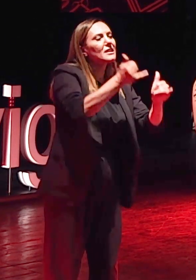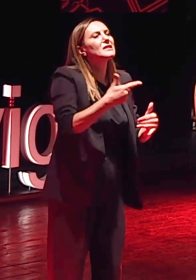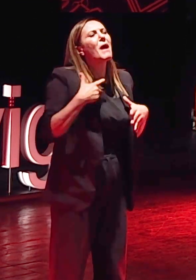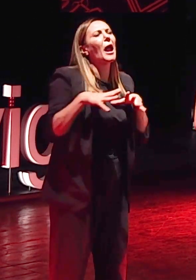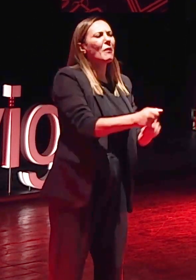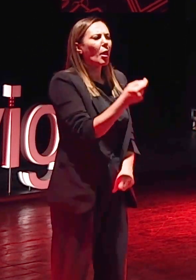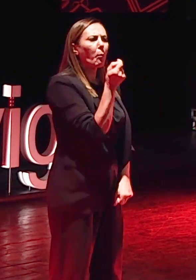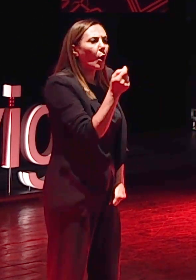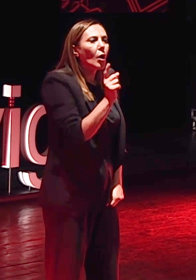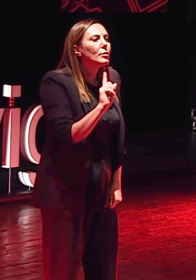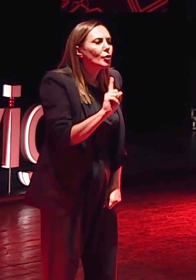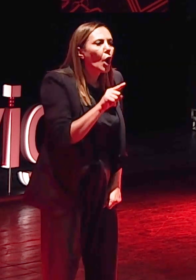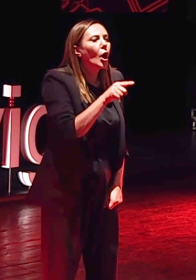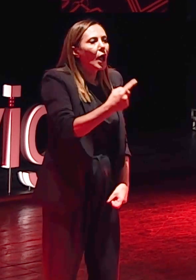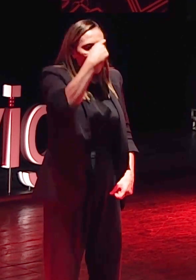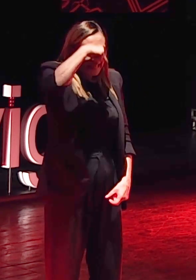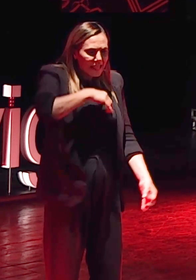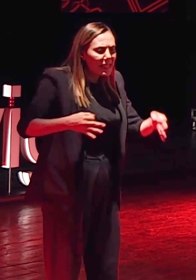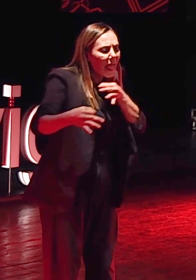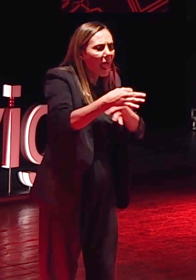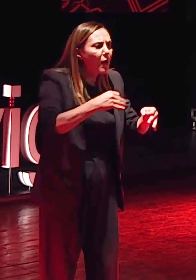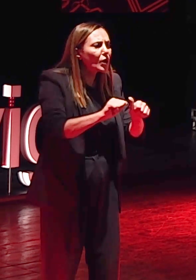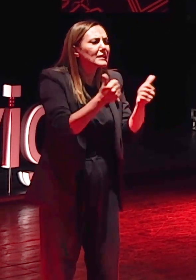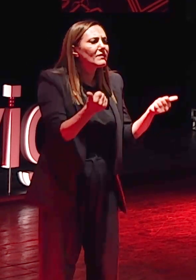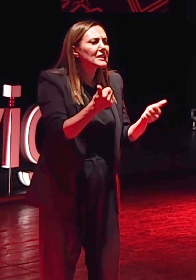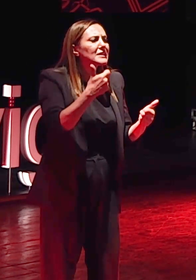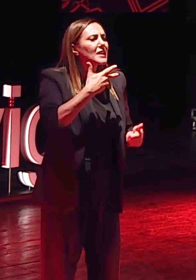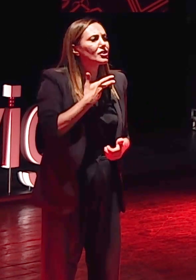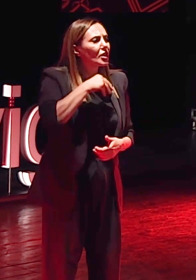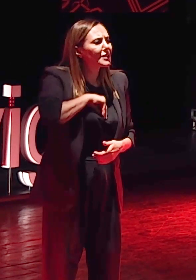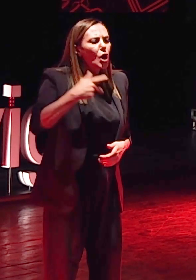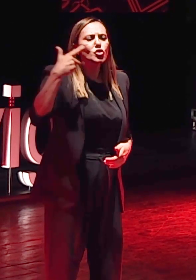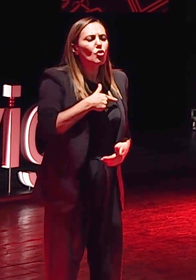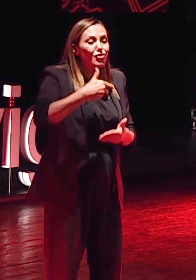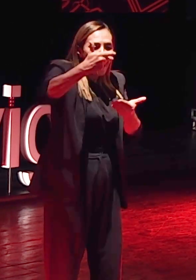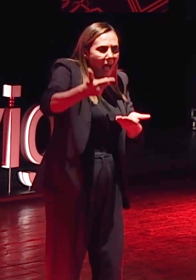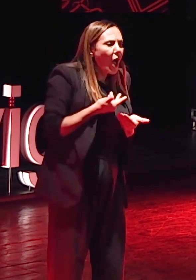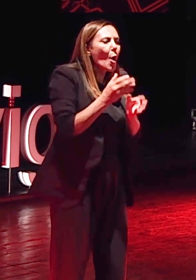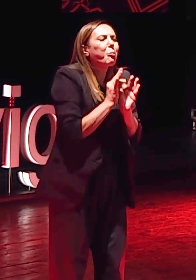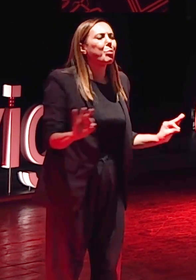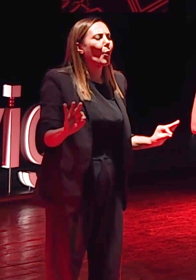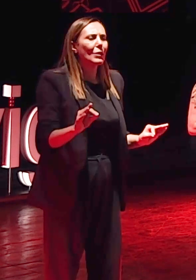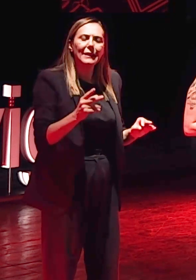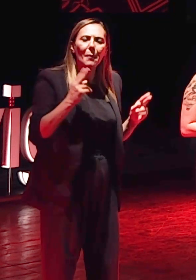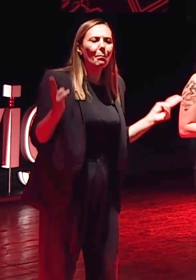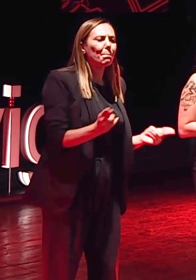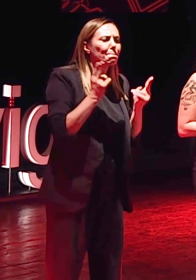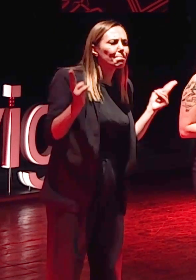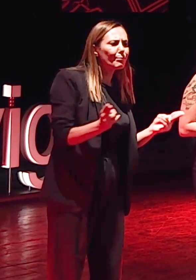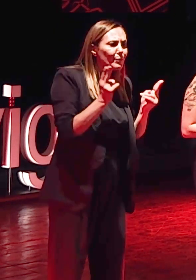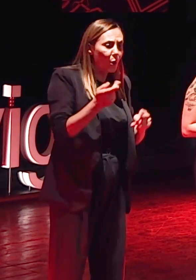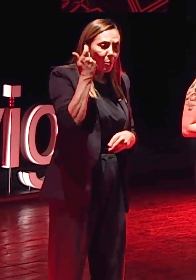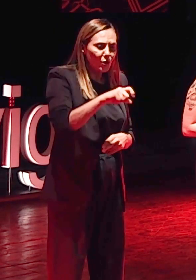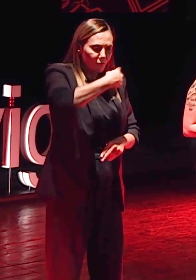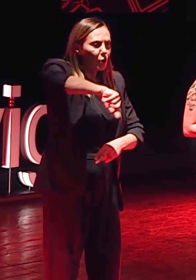bensì hanno una neurodiversità la società non è pronta ad accoglierci perché finché noi non veniamo